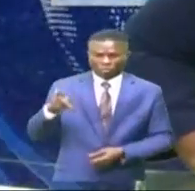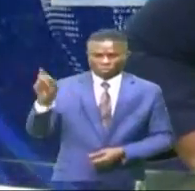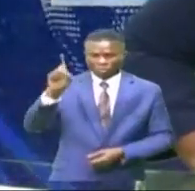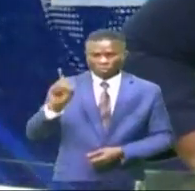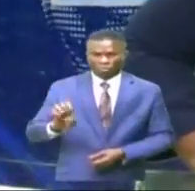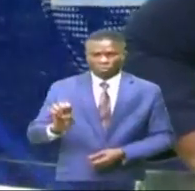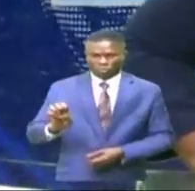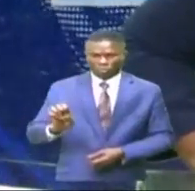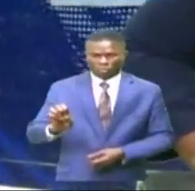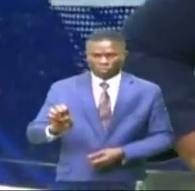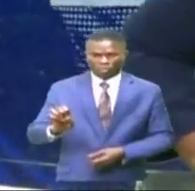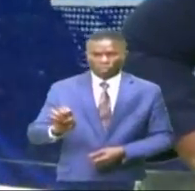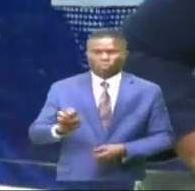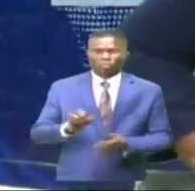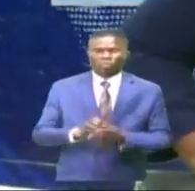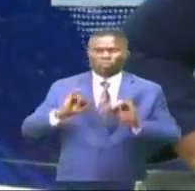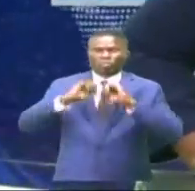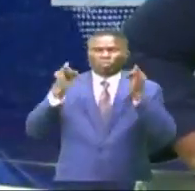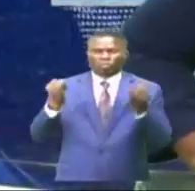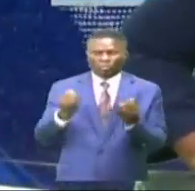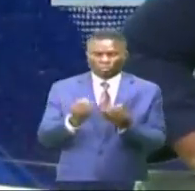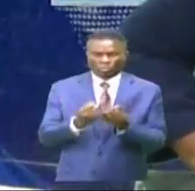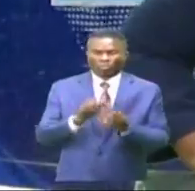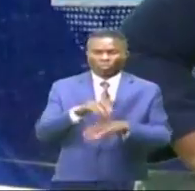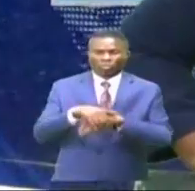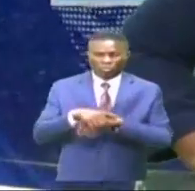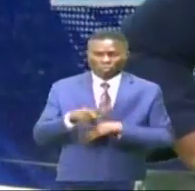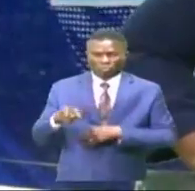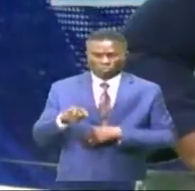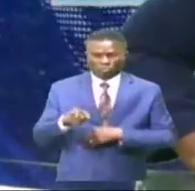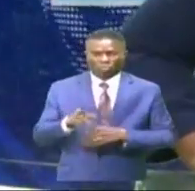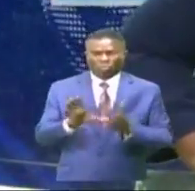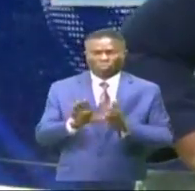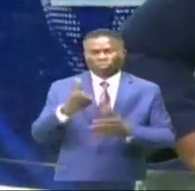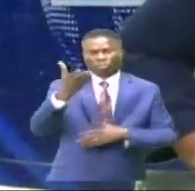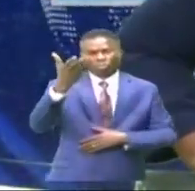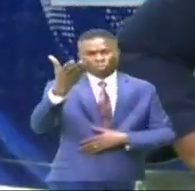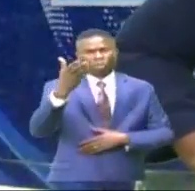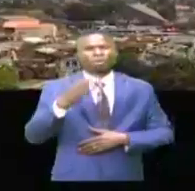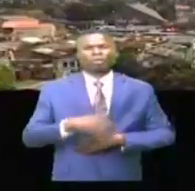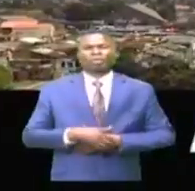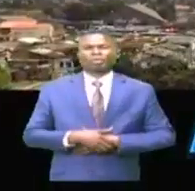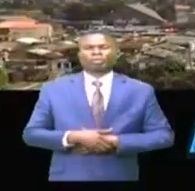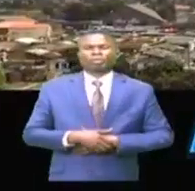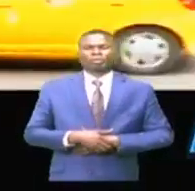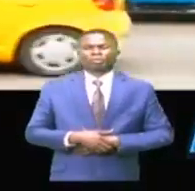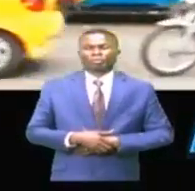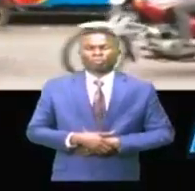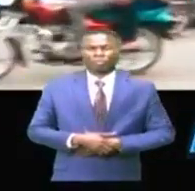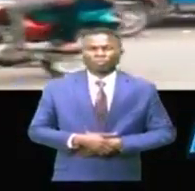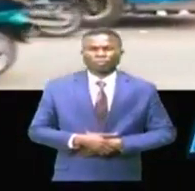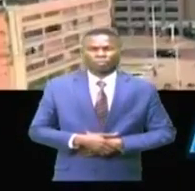China CV construction Corporation reportage signé Gaëtan magalano